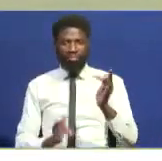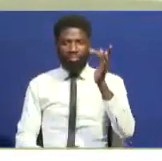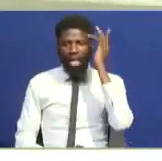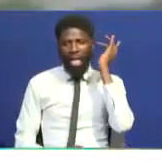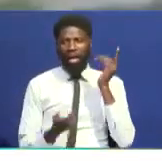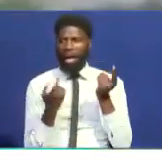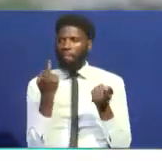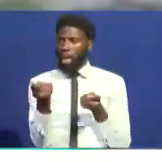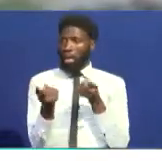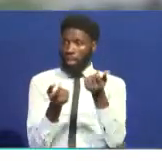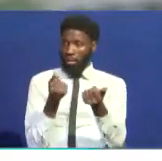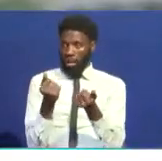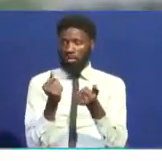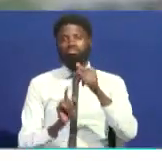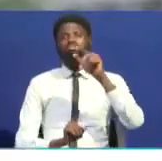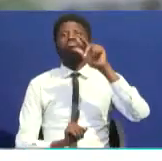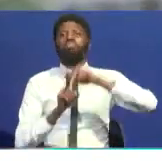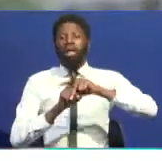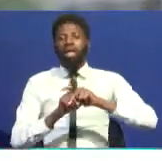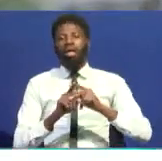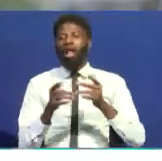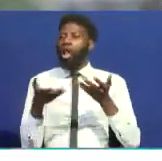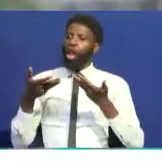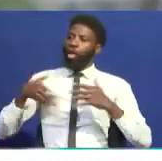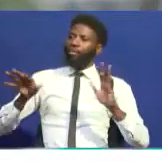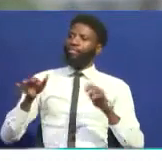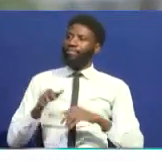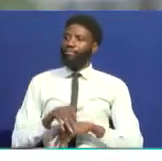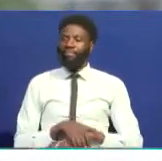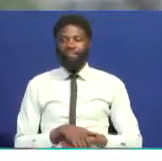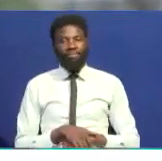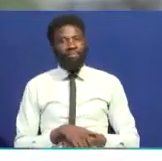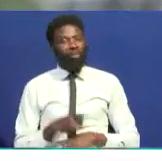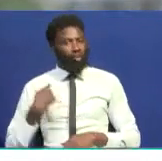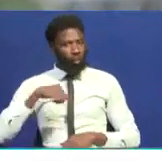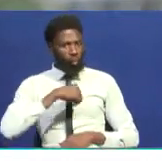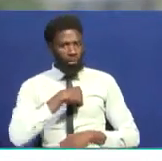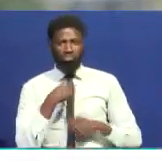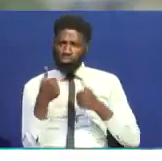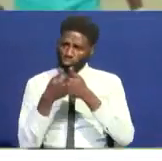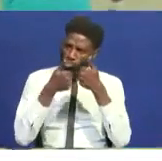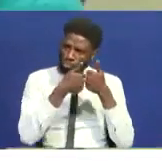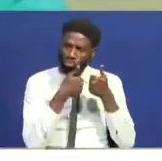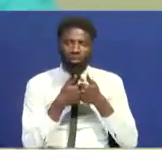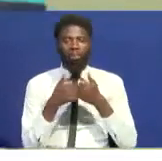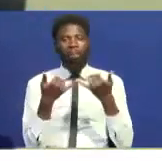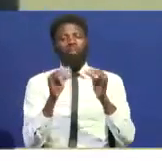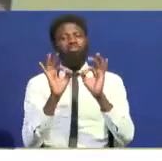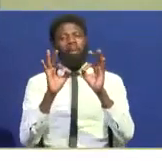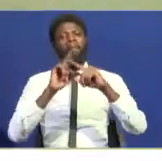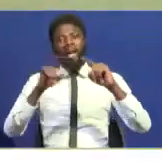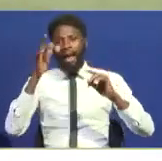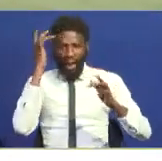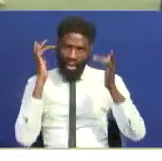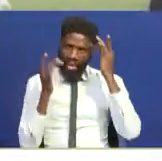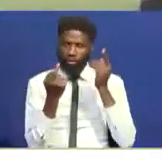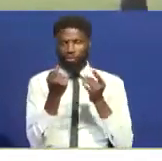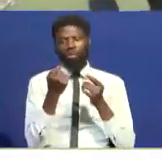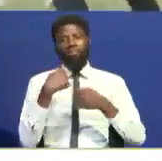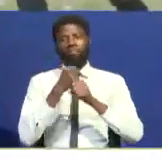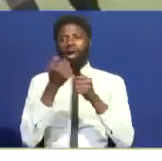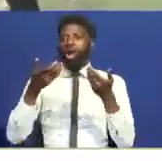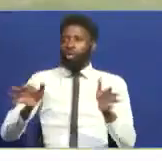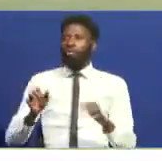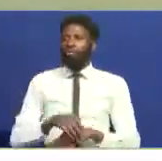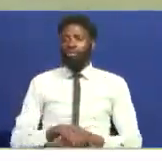kushindwa kwao. We played well, but a few errors here and there really cost us the game. Abu Twalib Wasonga,